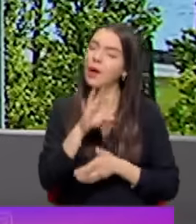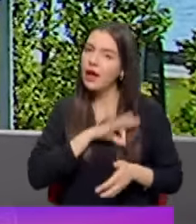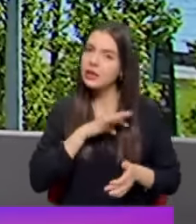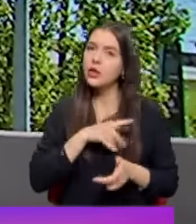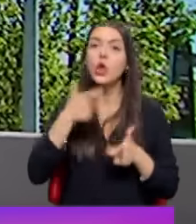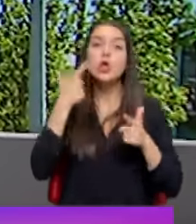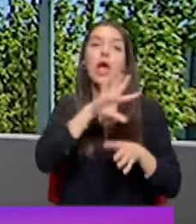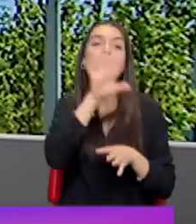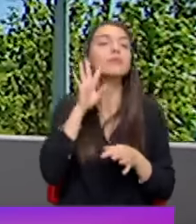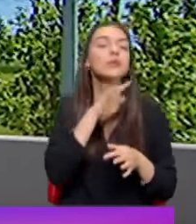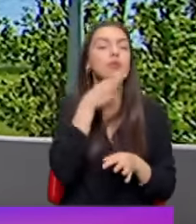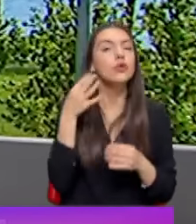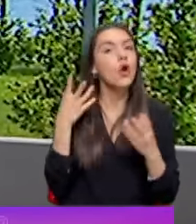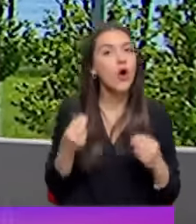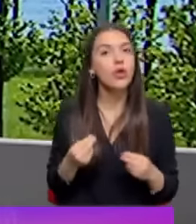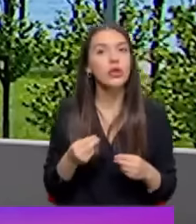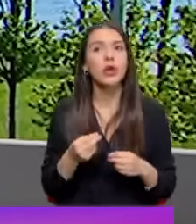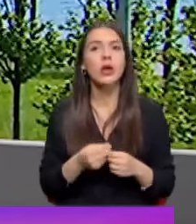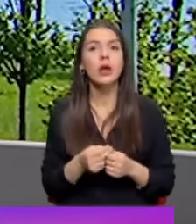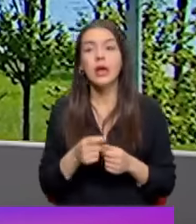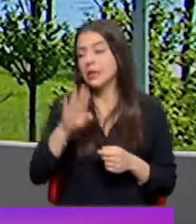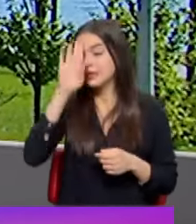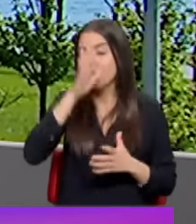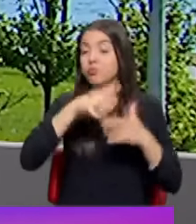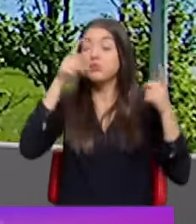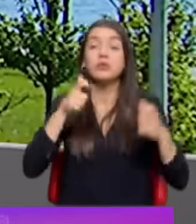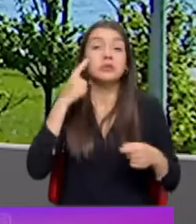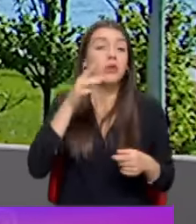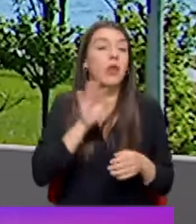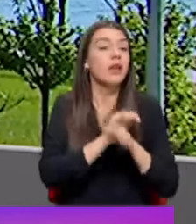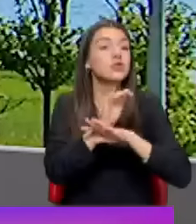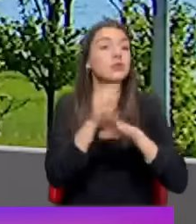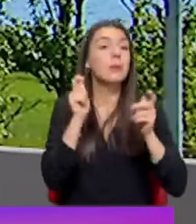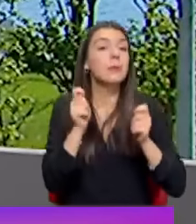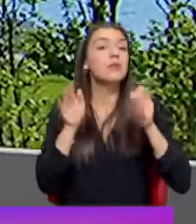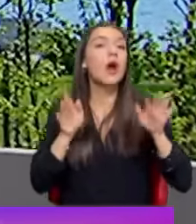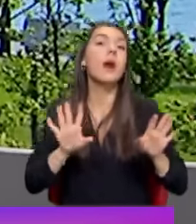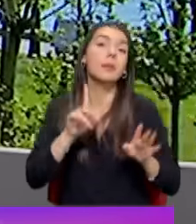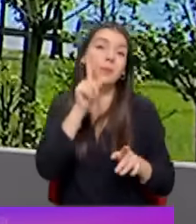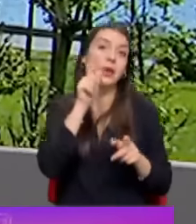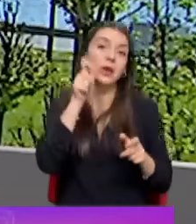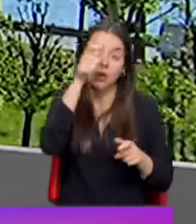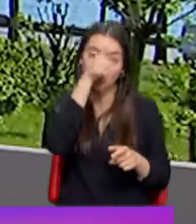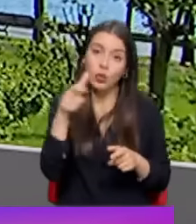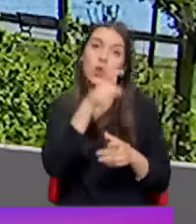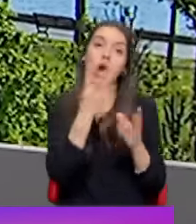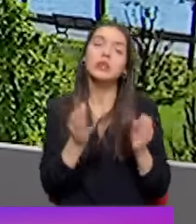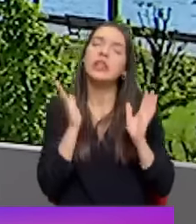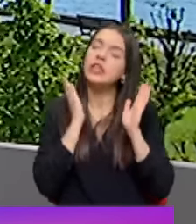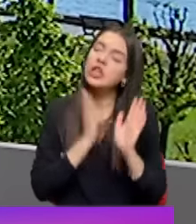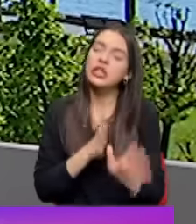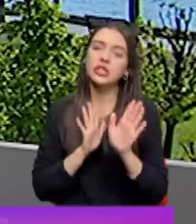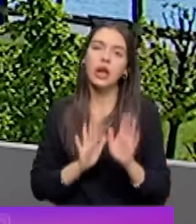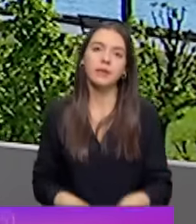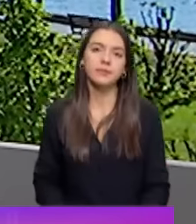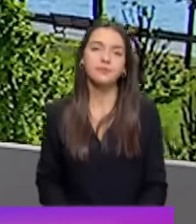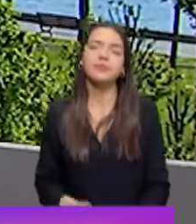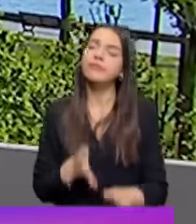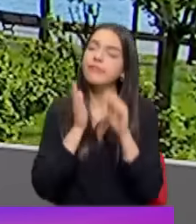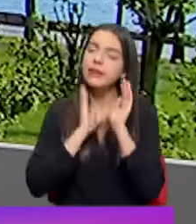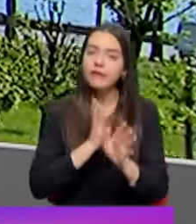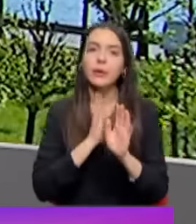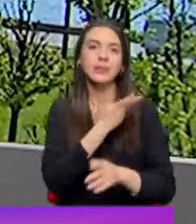mutlu olduğu, şehre gitmenin hayalini kurmak zorunda kalmadığı bir ülke olsaydık keşke. Devam ediyoruz sevgili izleyenler.